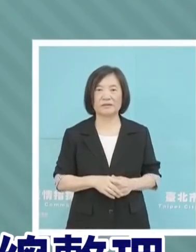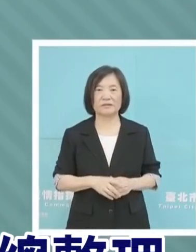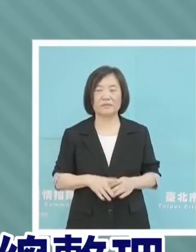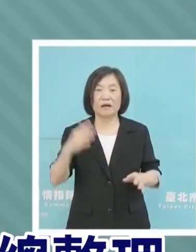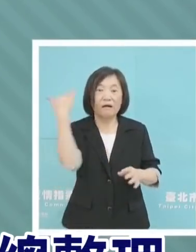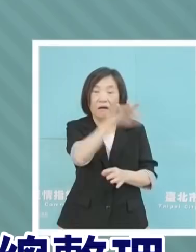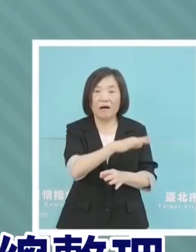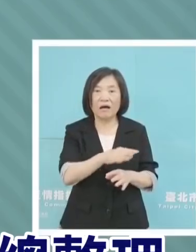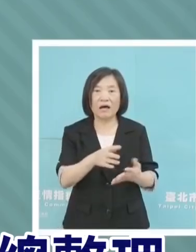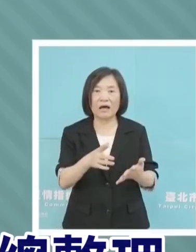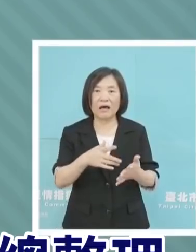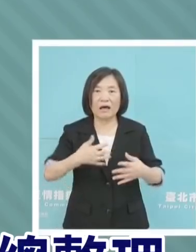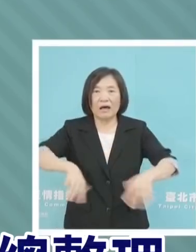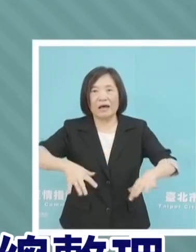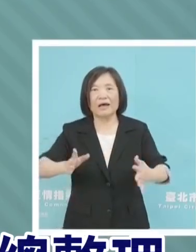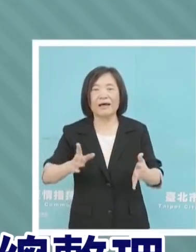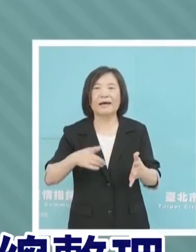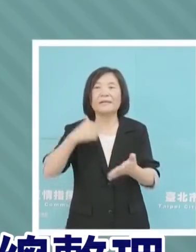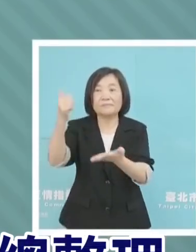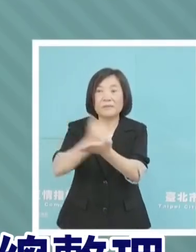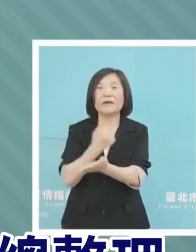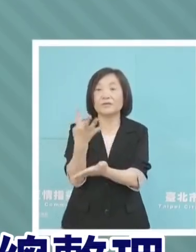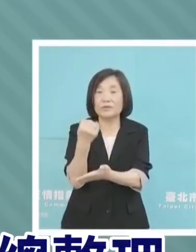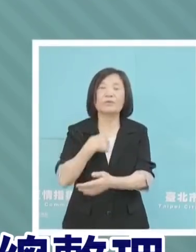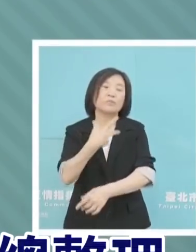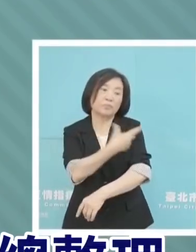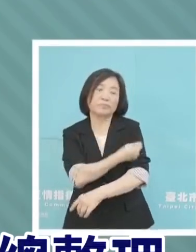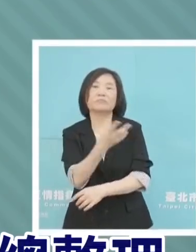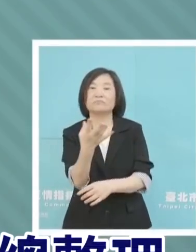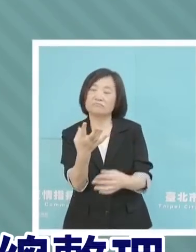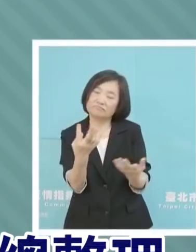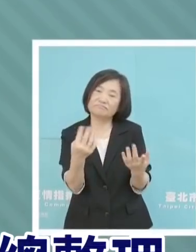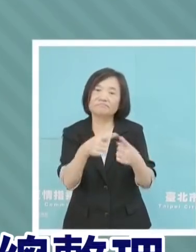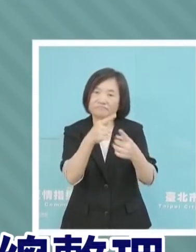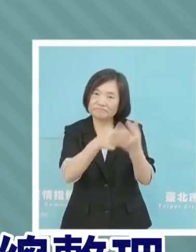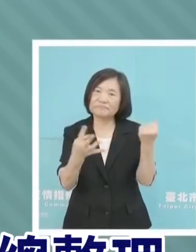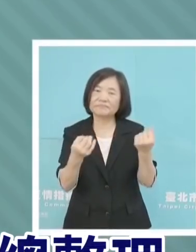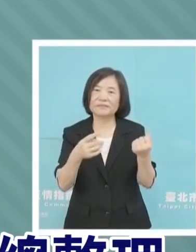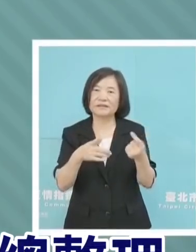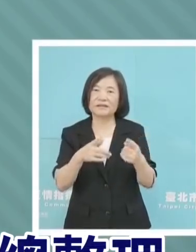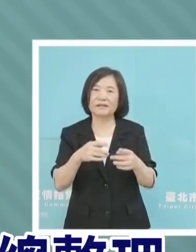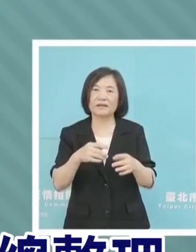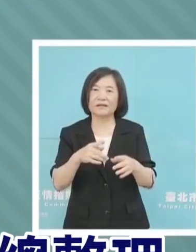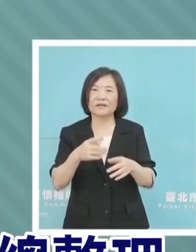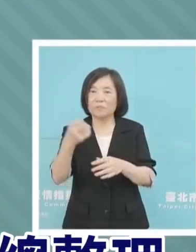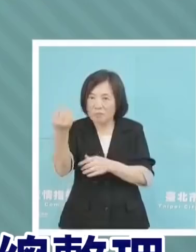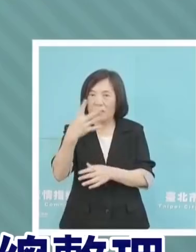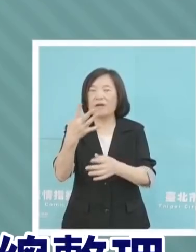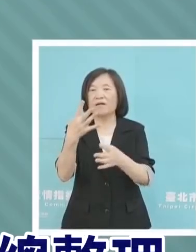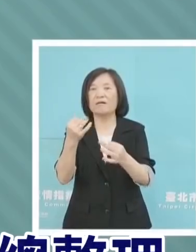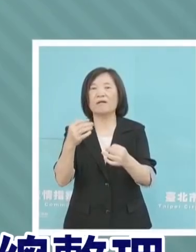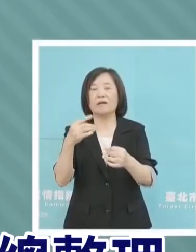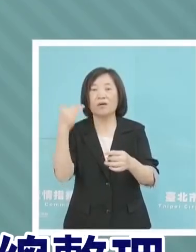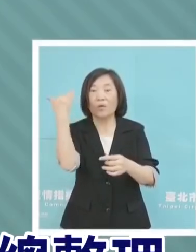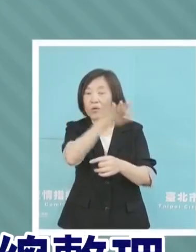要。我倒觉得在哪，你给我多少你就打多少嘛，但是就比较确定，不要说突然